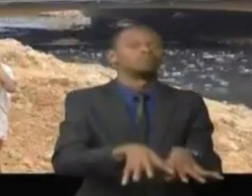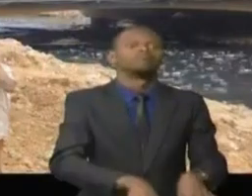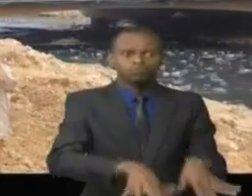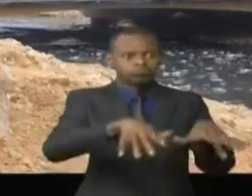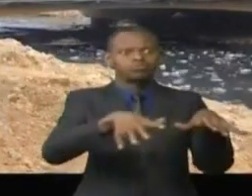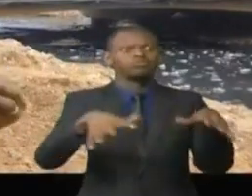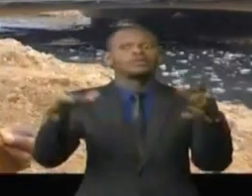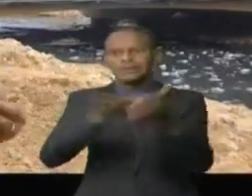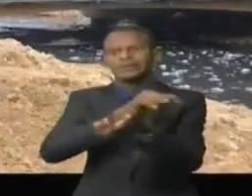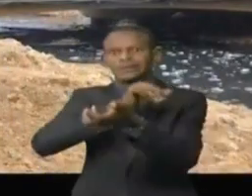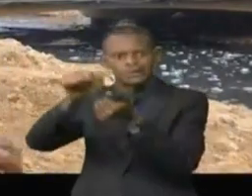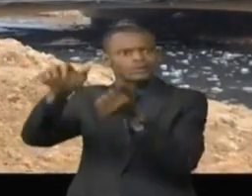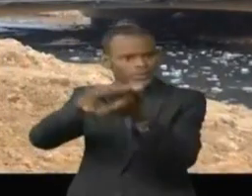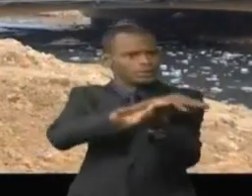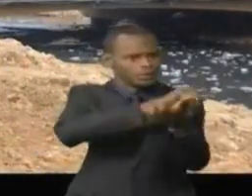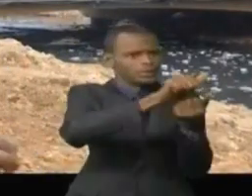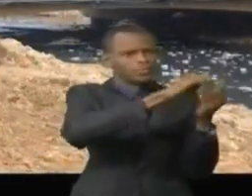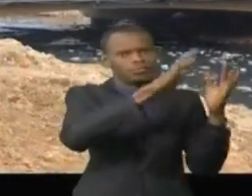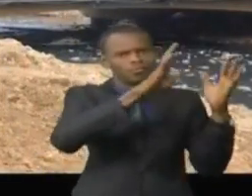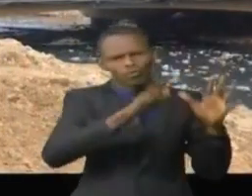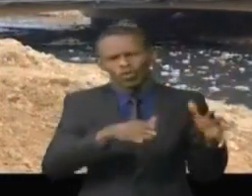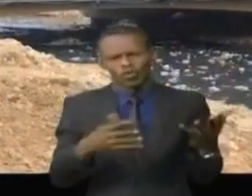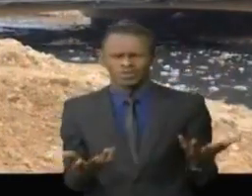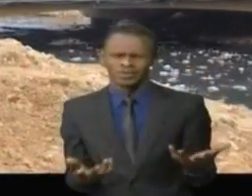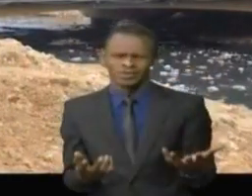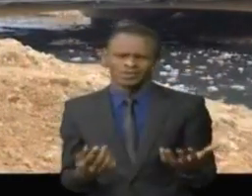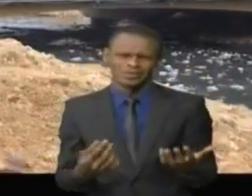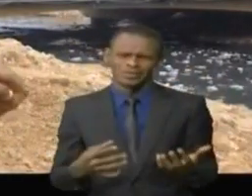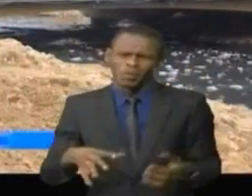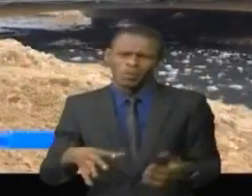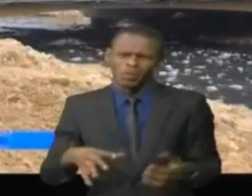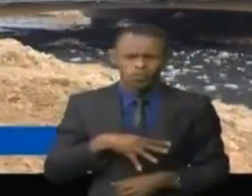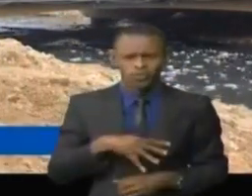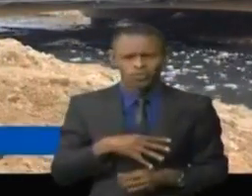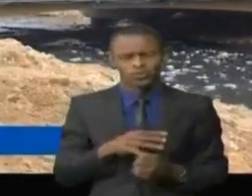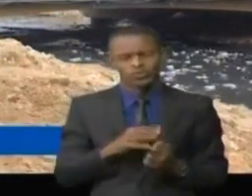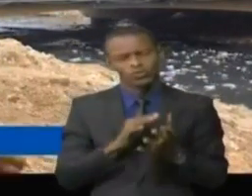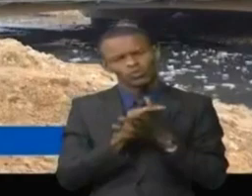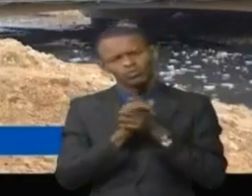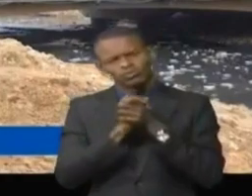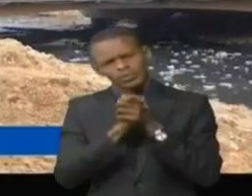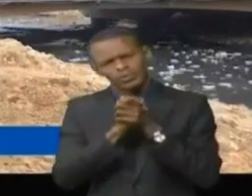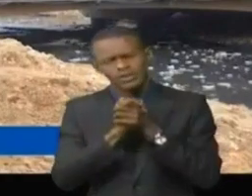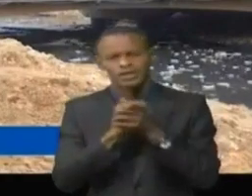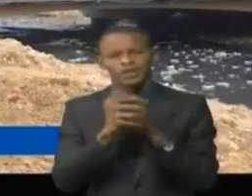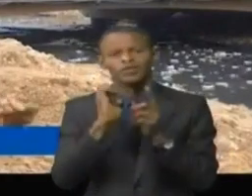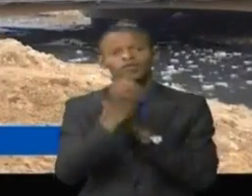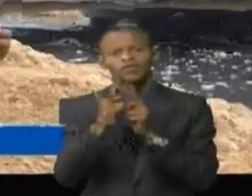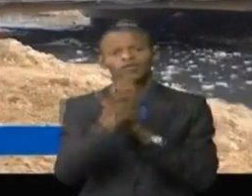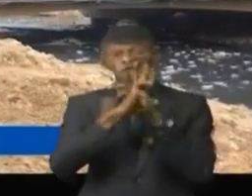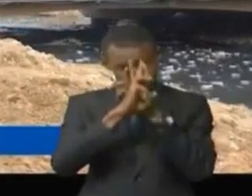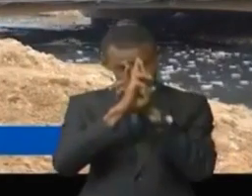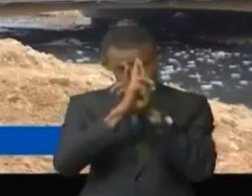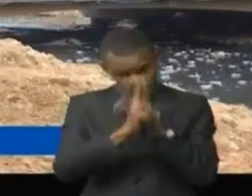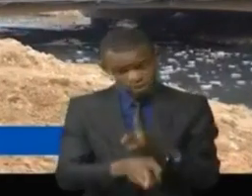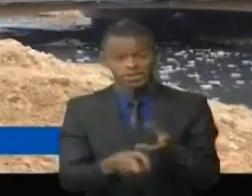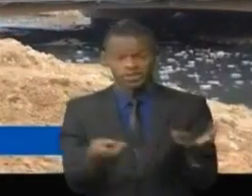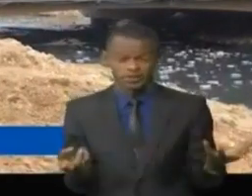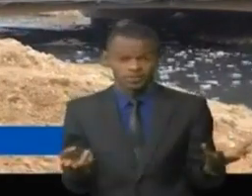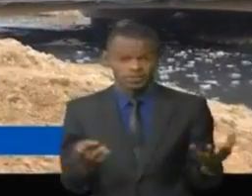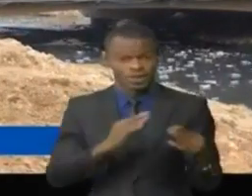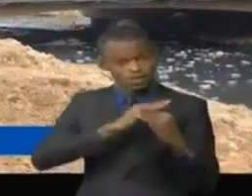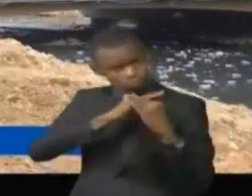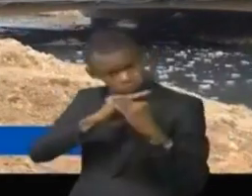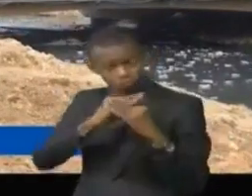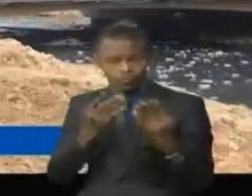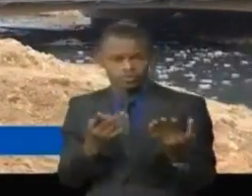connu. Nous voulons que l'environnement soit respecté. Nous voulons que l'habitat soit respecté. Ce qui est en train d'être